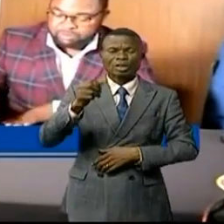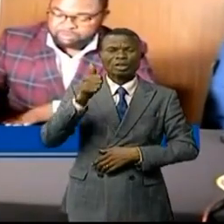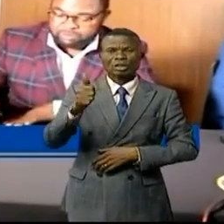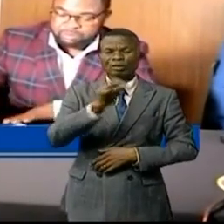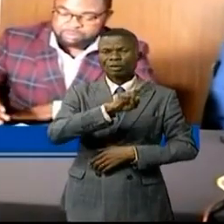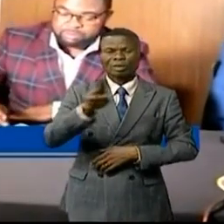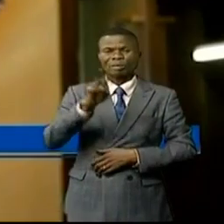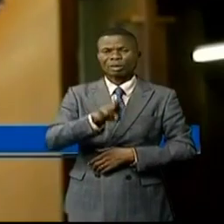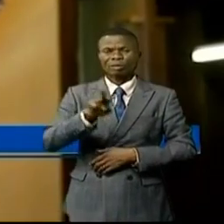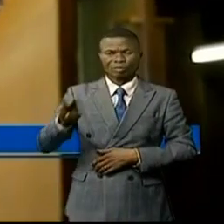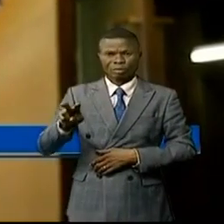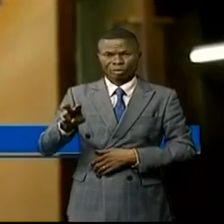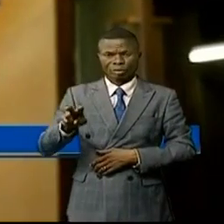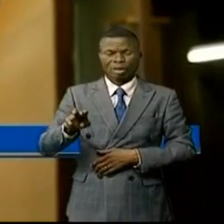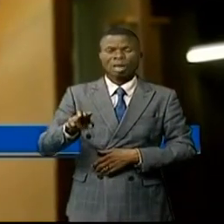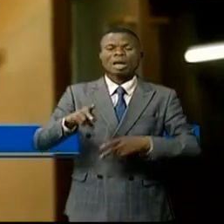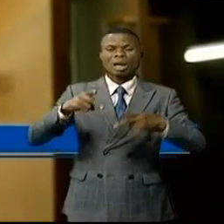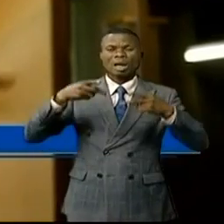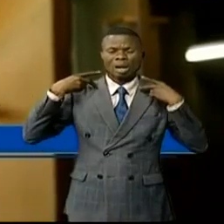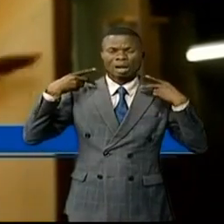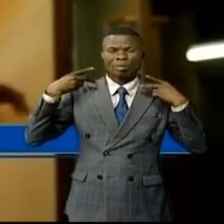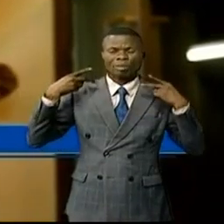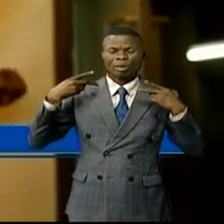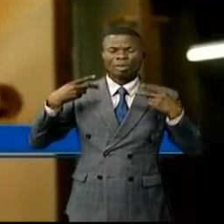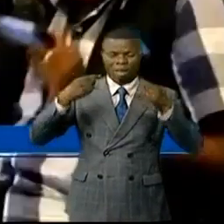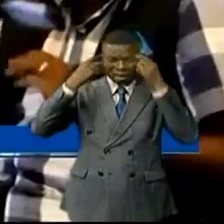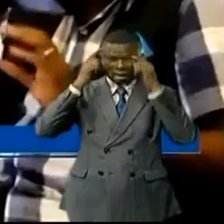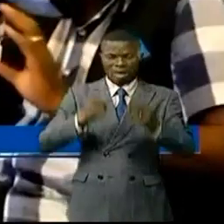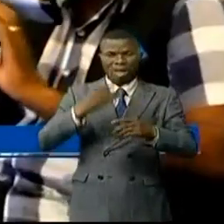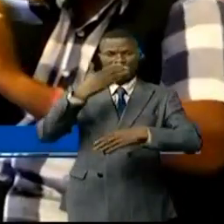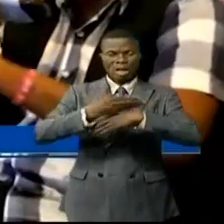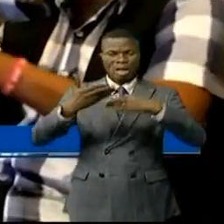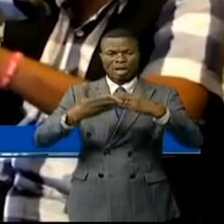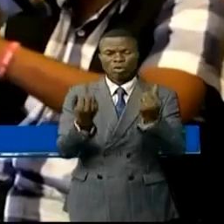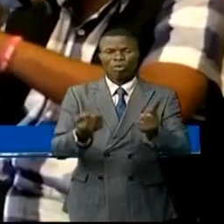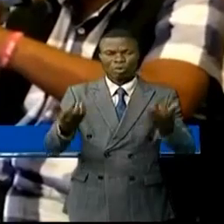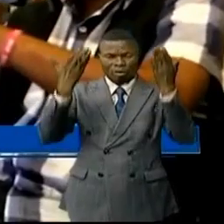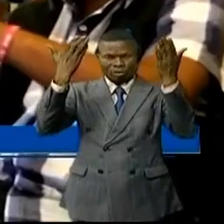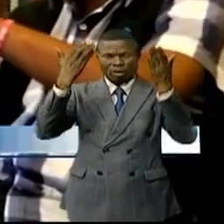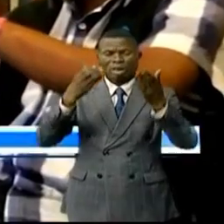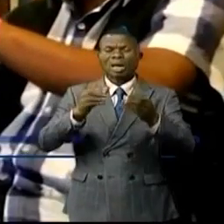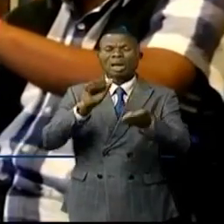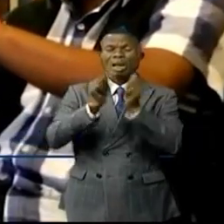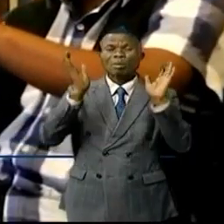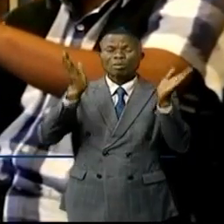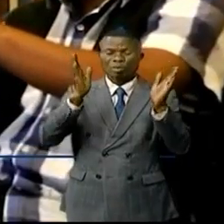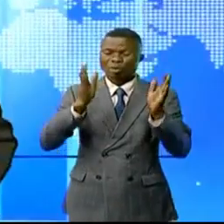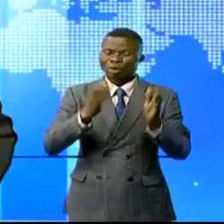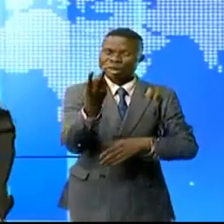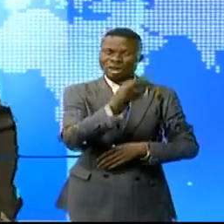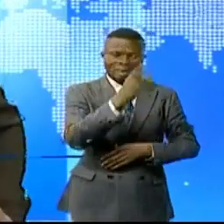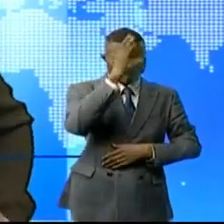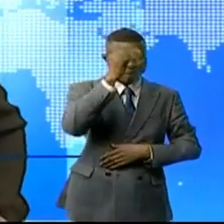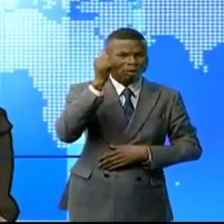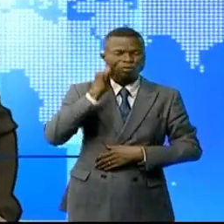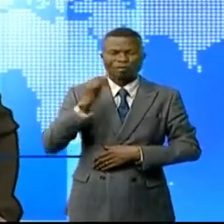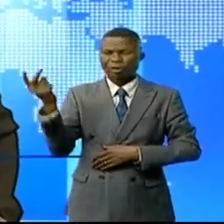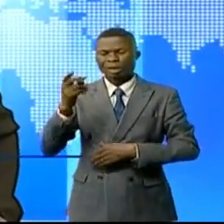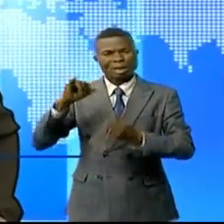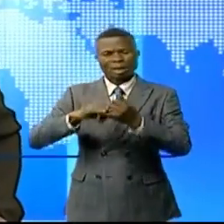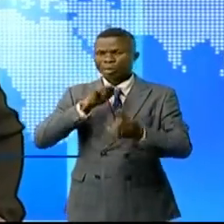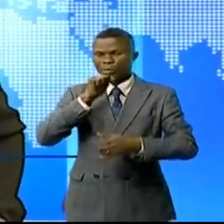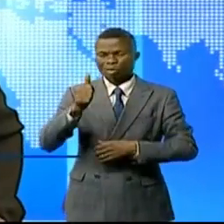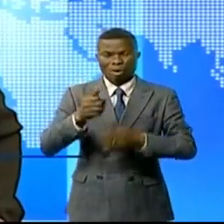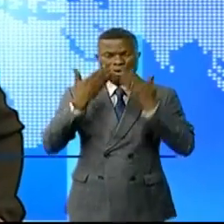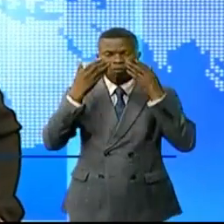2022. Le révérend Paul Mukendi tient à édifier le peuple des dieux sur le danger des pratiques homosexuelles. Et c'est la fin de